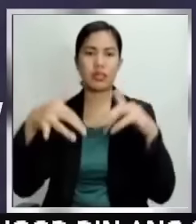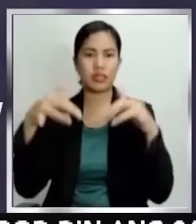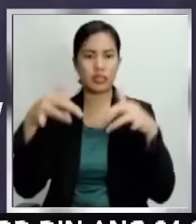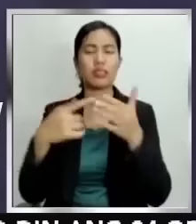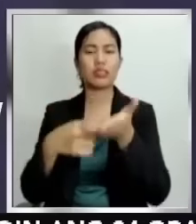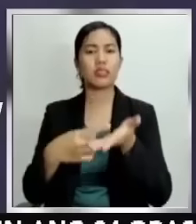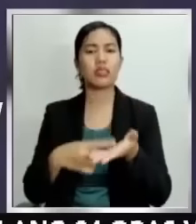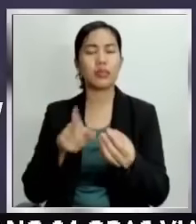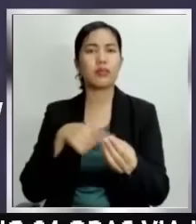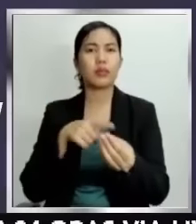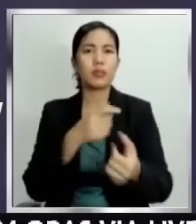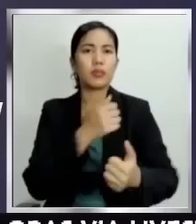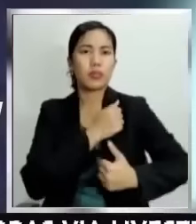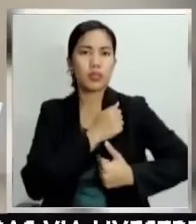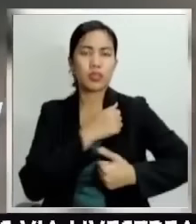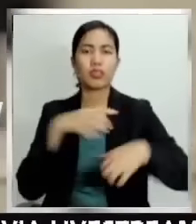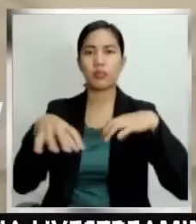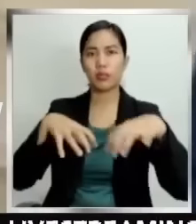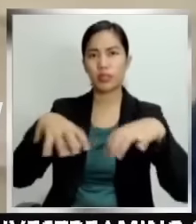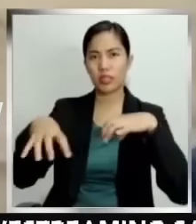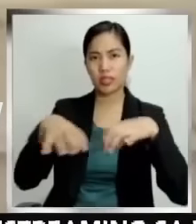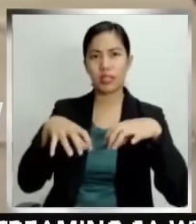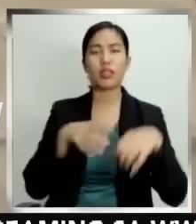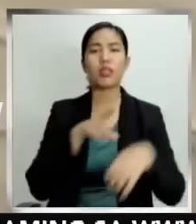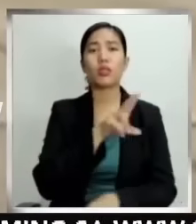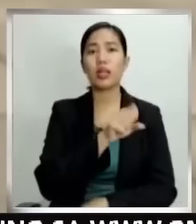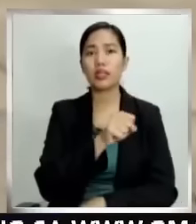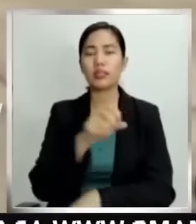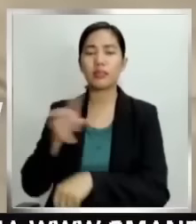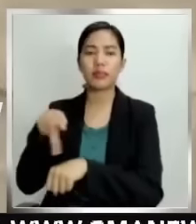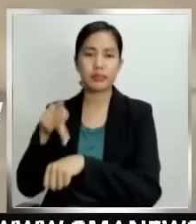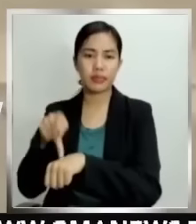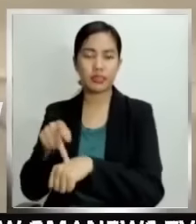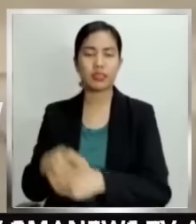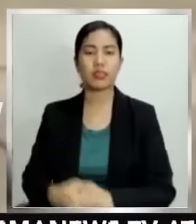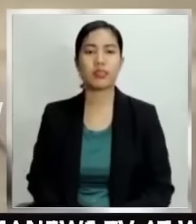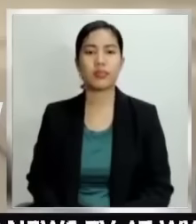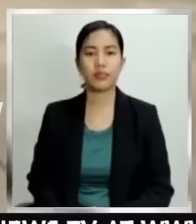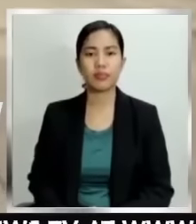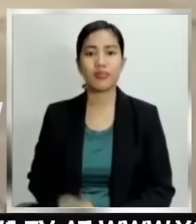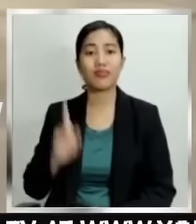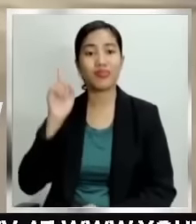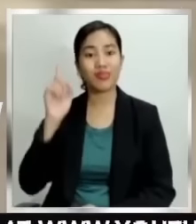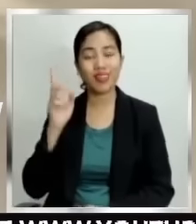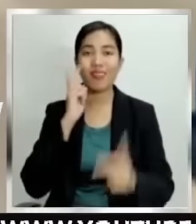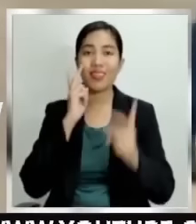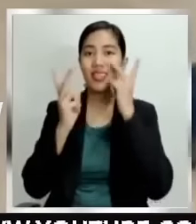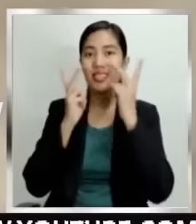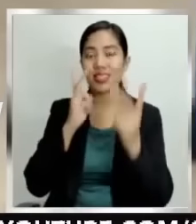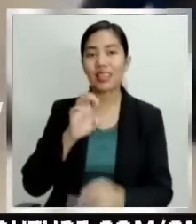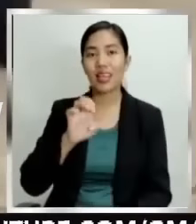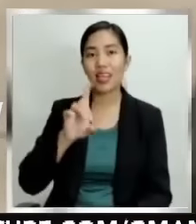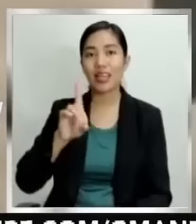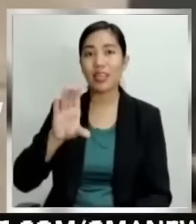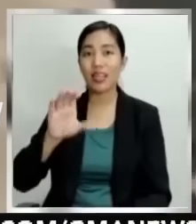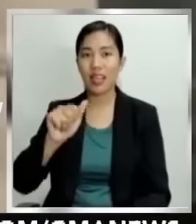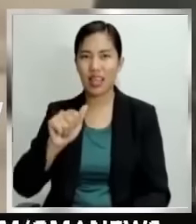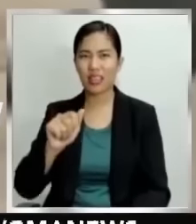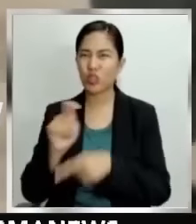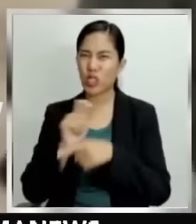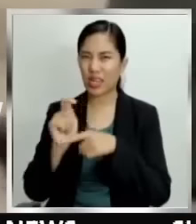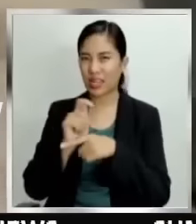activities sa pagitan ng dalawang bansa. Binisita ni Aquilino ang ilang EDCA sites kasama si AFP Chief of Staff General